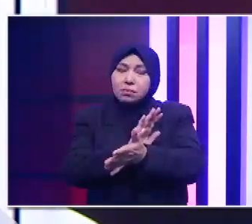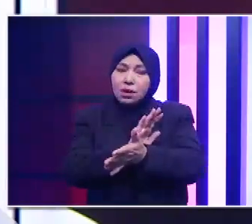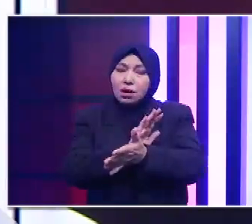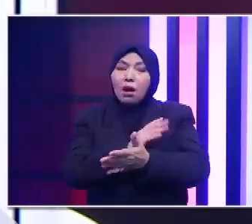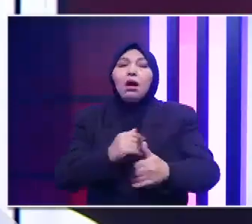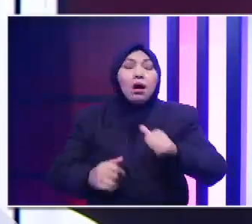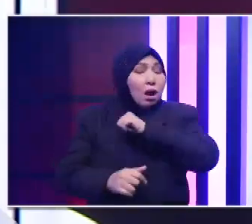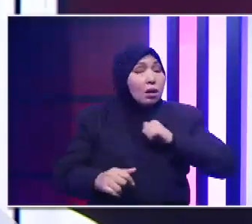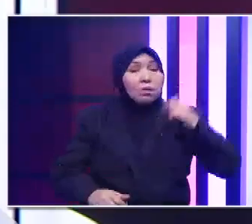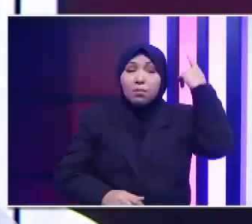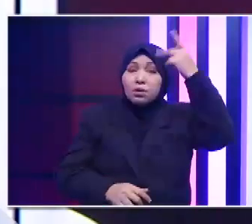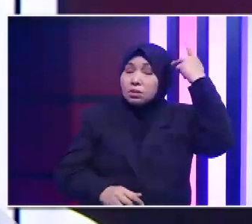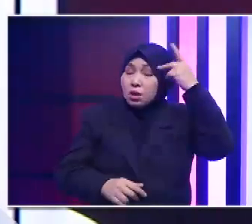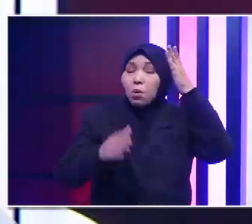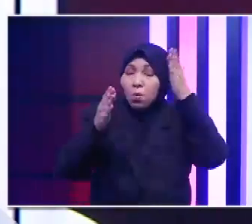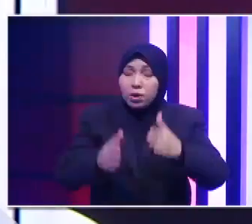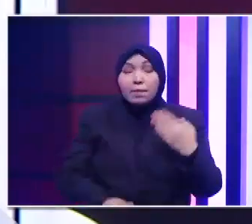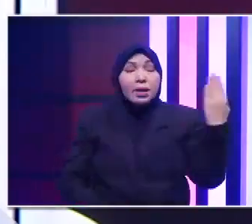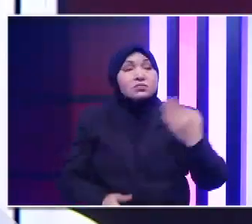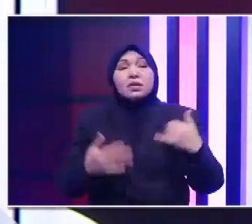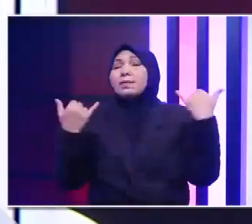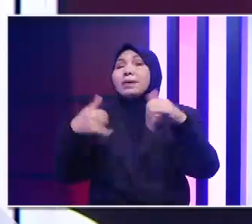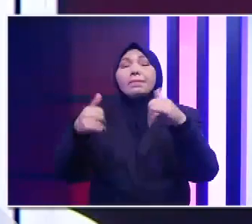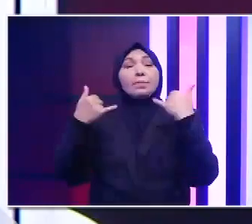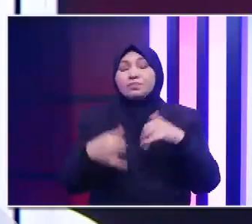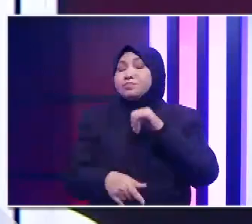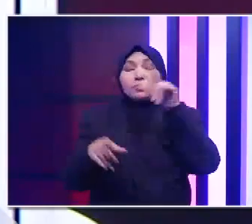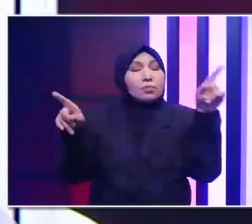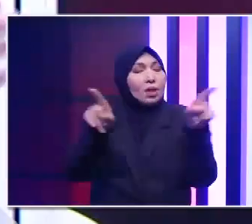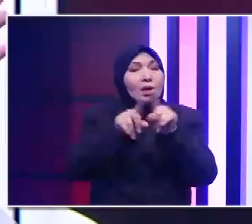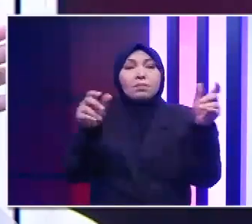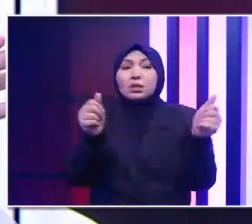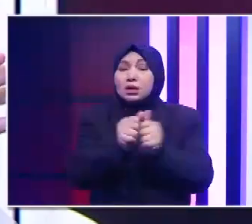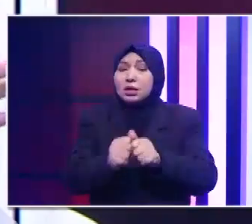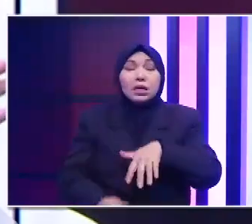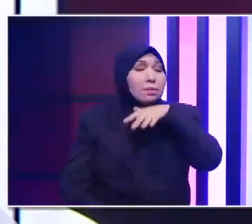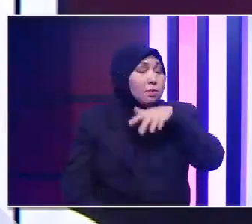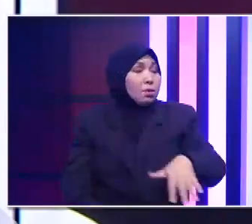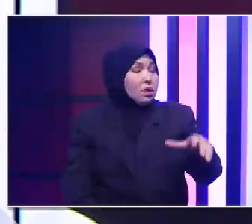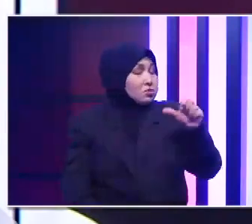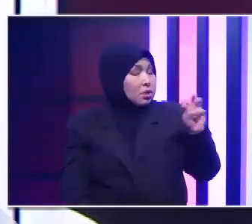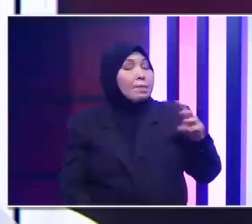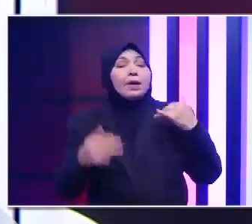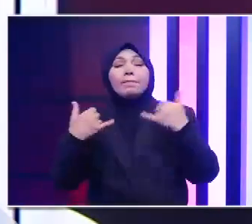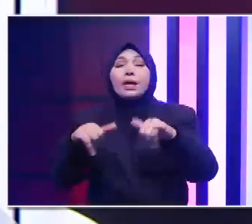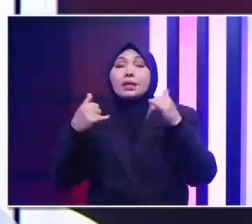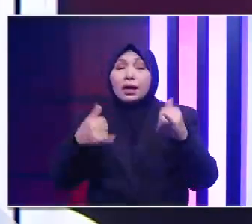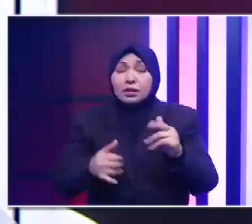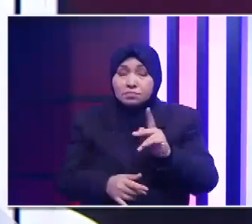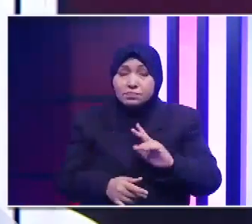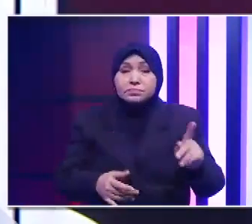Hai ahli politik orang biasa bilamana dipermainkan tidak sama sebagaimana Nabi Shallallahu Alaihi Wasallam dipermainkan